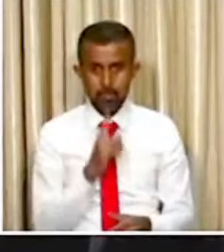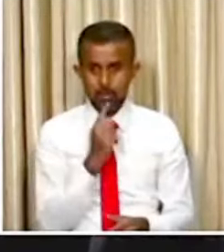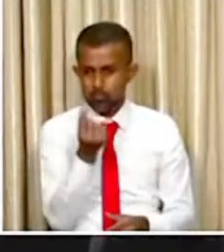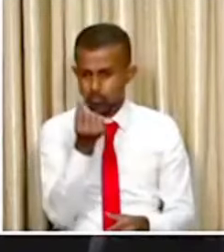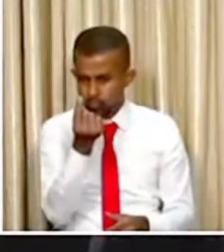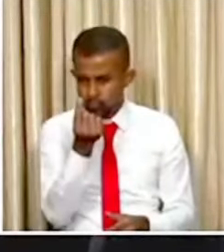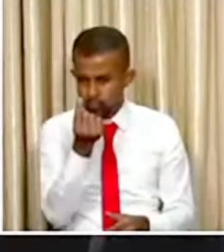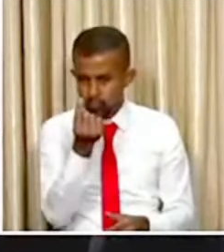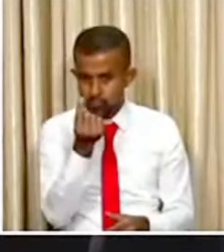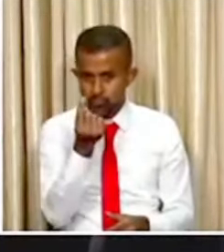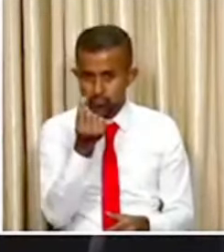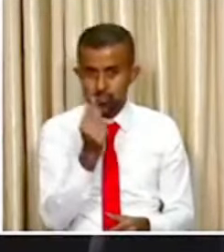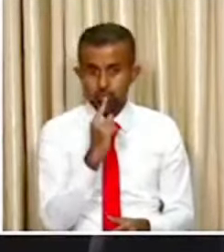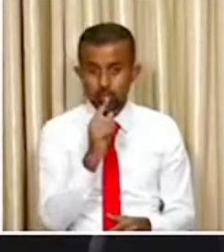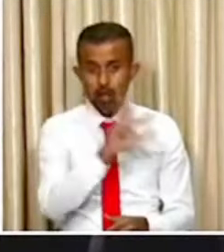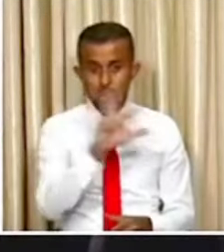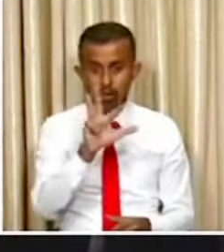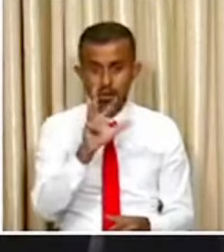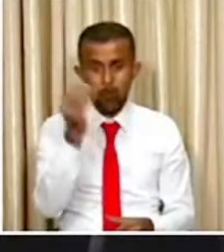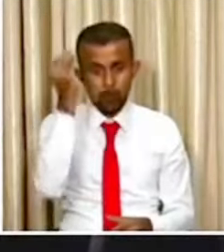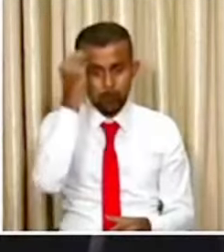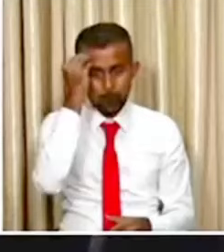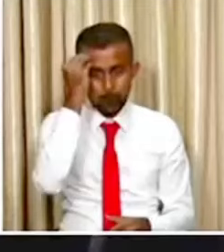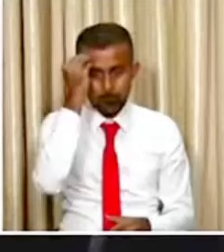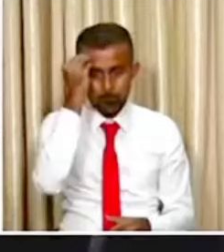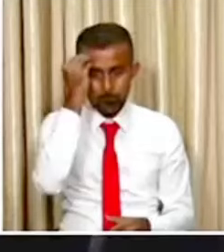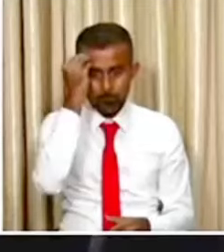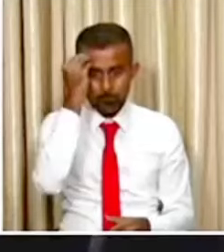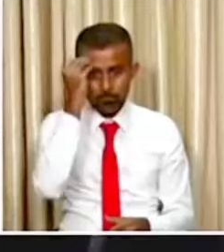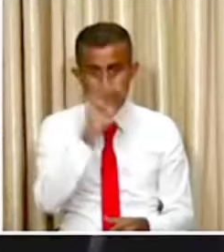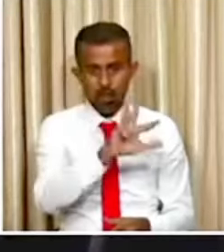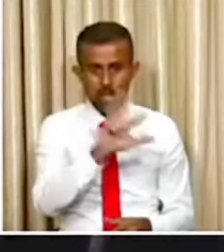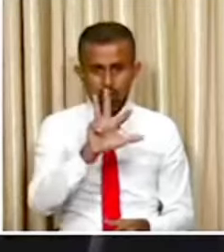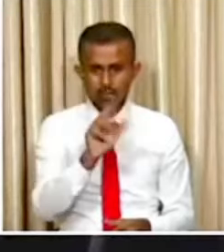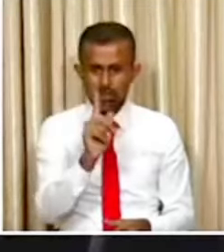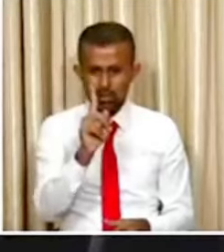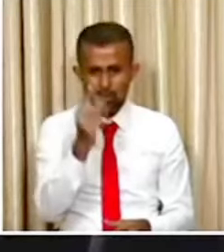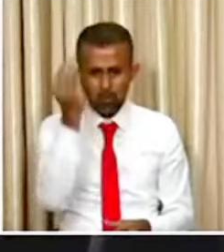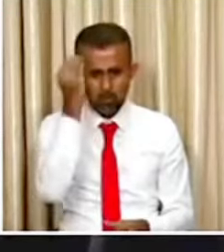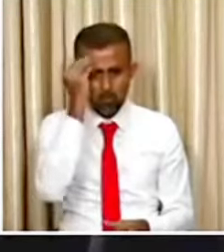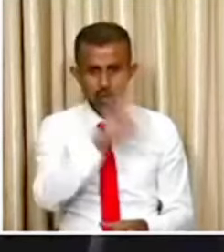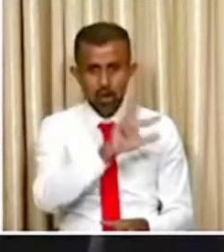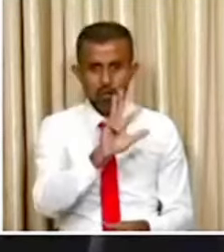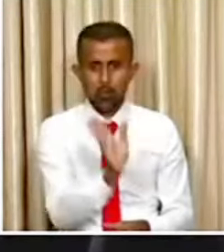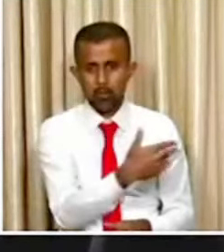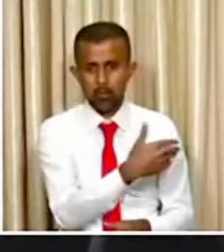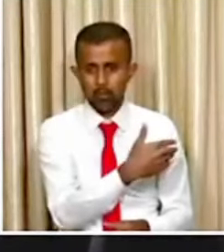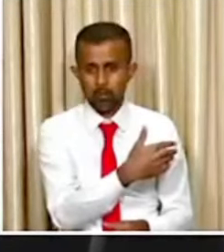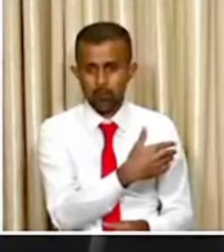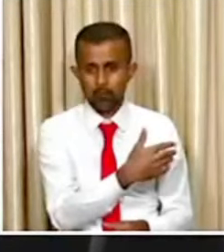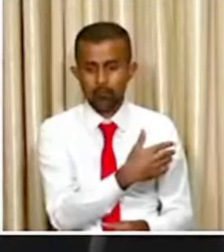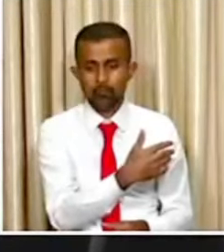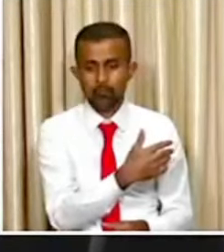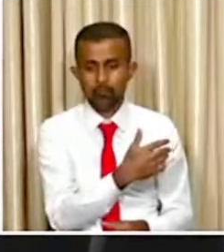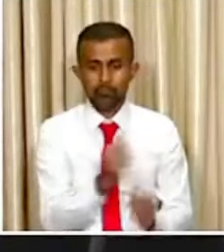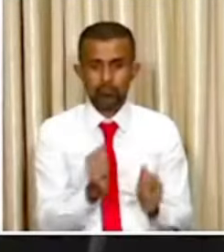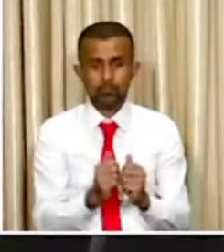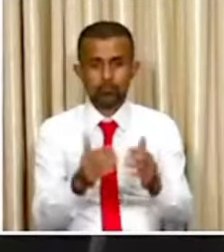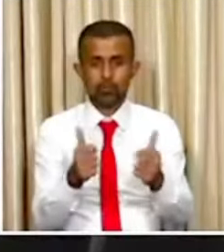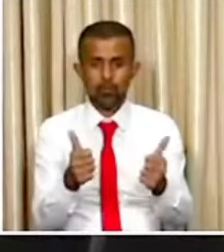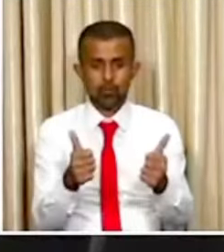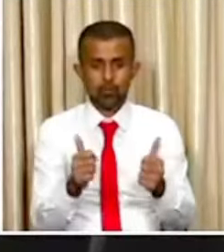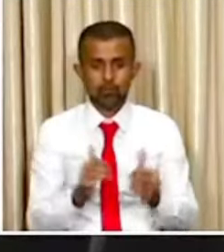හරි 100ක් කිව්වොත් 99ක් හරි ඔළුවට දාගෙන, 99ක් නෙවෙයි එකක් ඔළුවට දාගෙන 99ක් පැත්තකට දාලා වැඩේ කරොත්